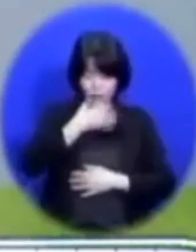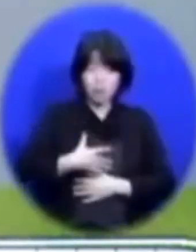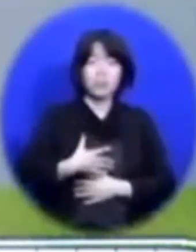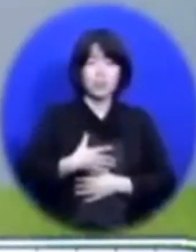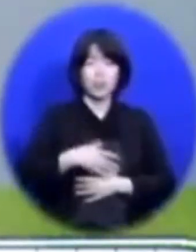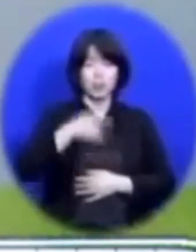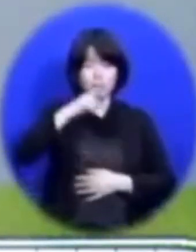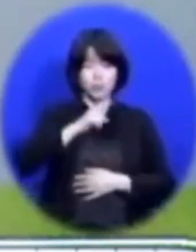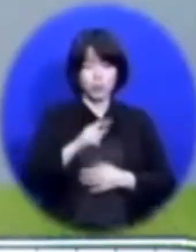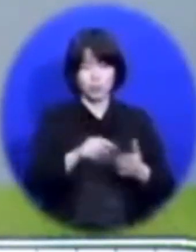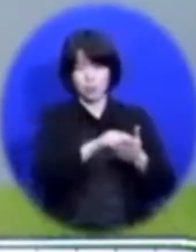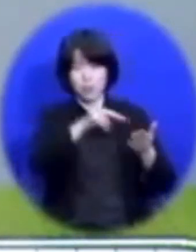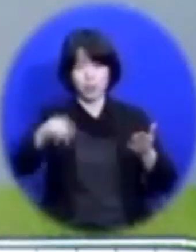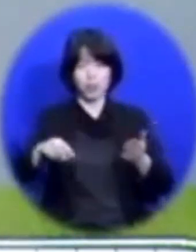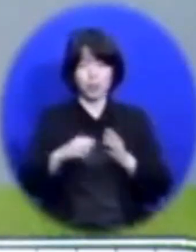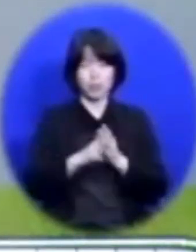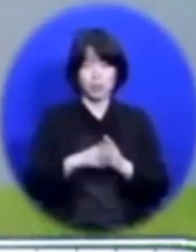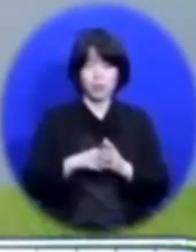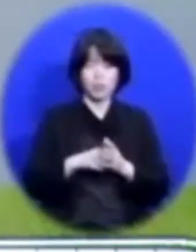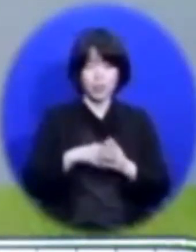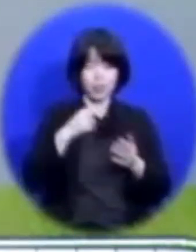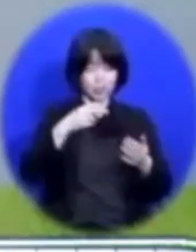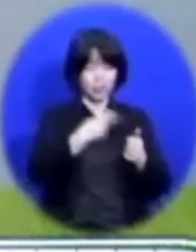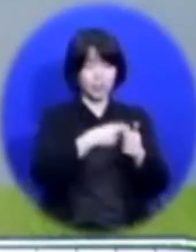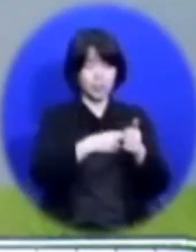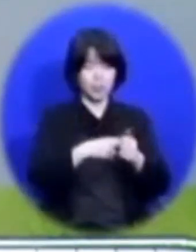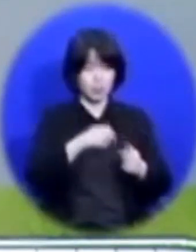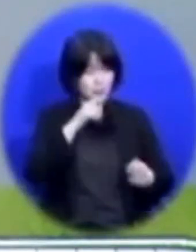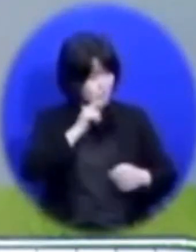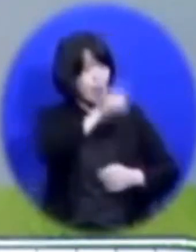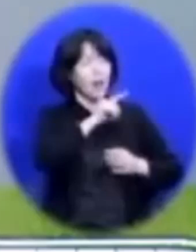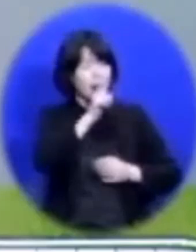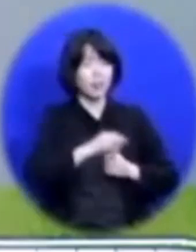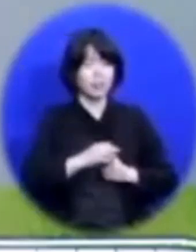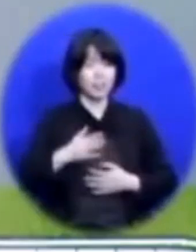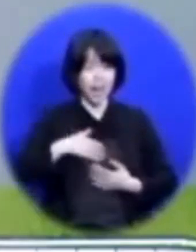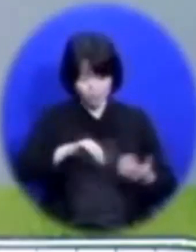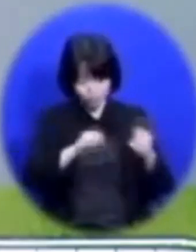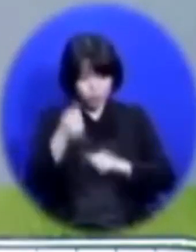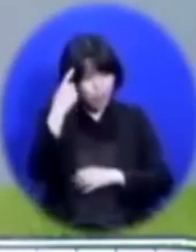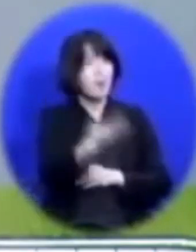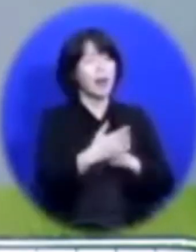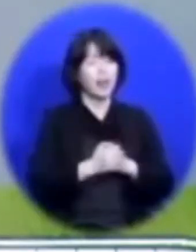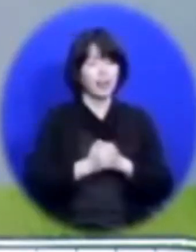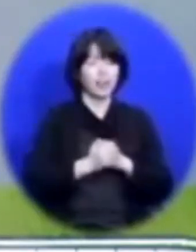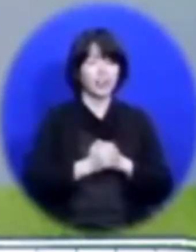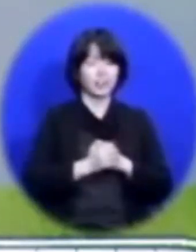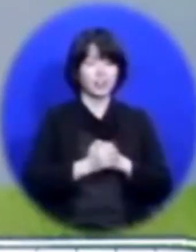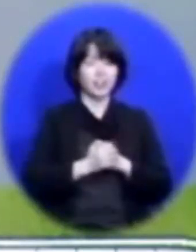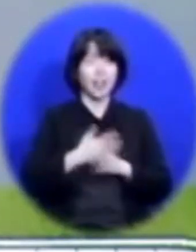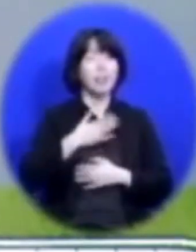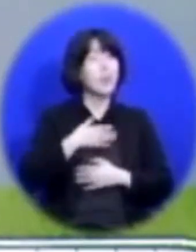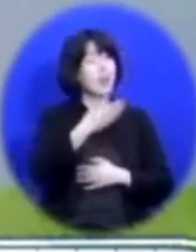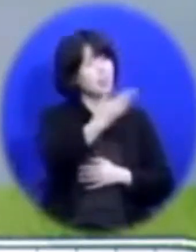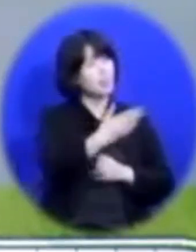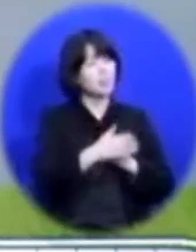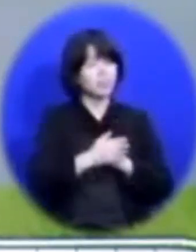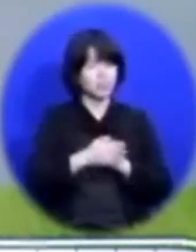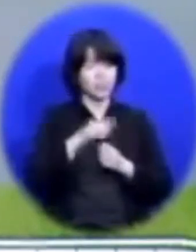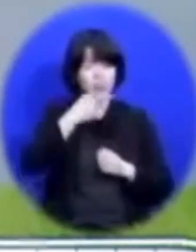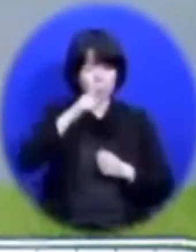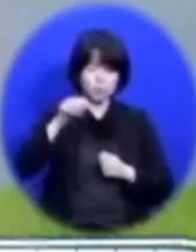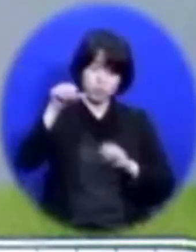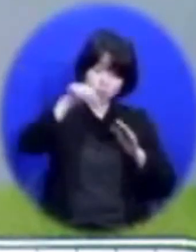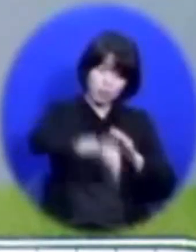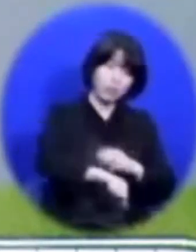라테스에게다가가 "어떻게감히 나를이렇게죽이려할수있느냐?"라고따져물었다. 내가